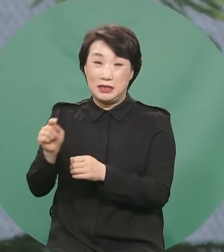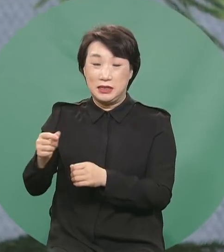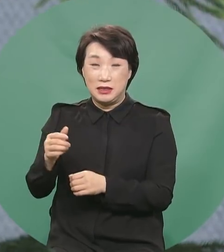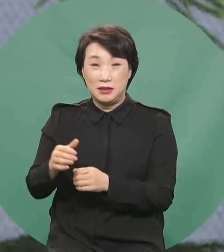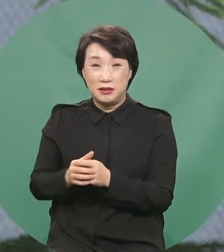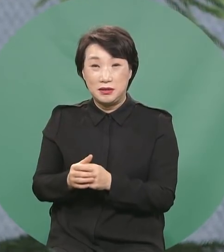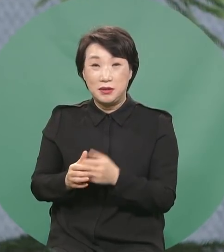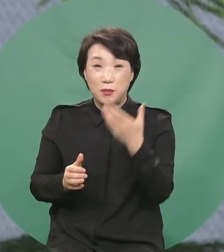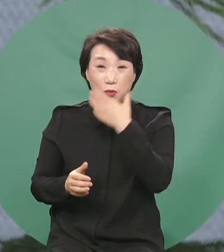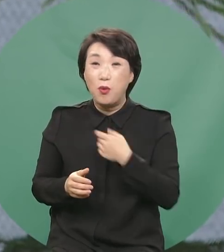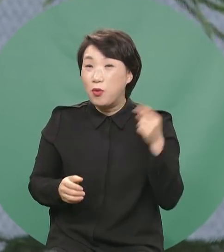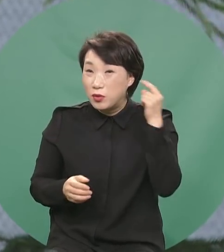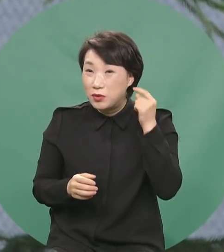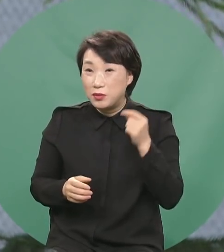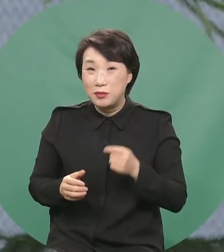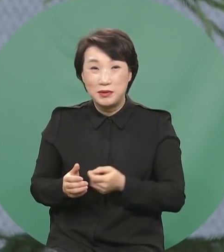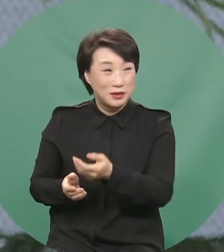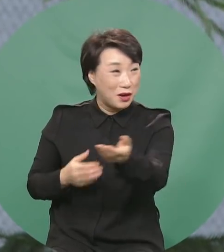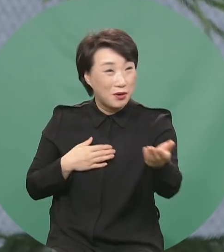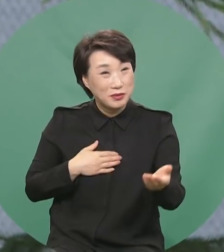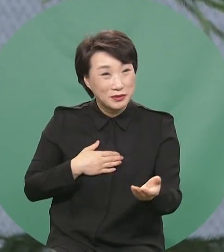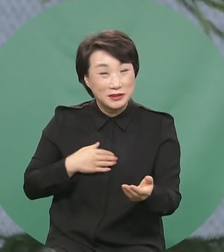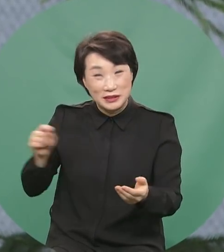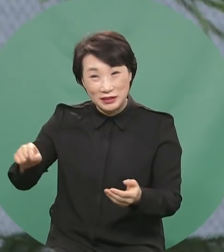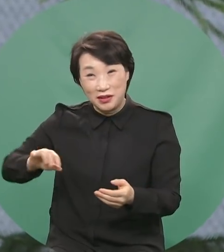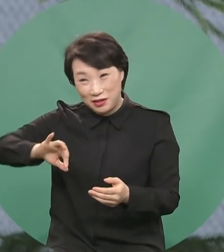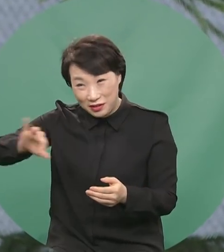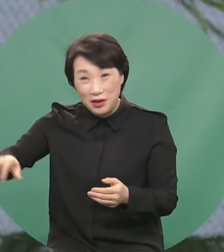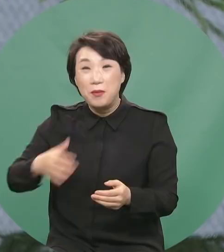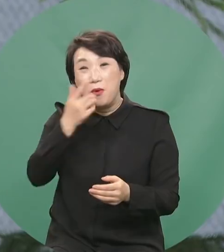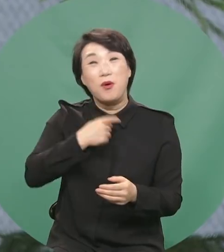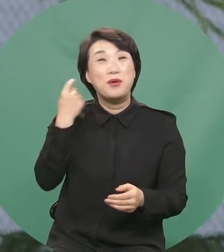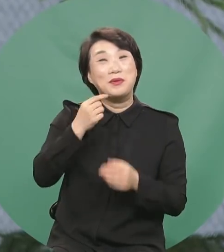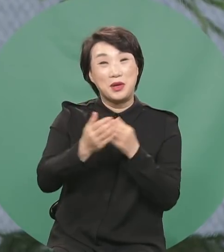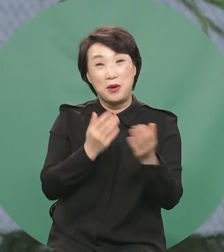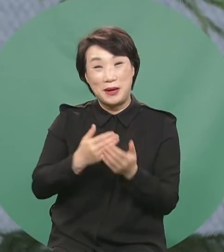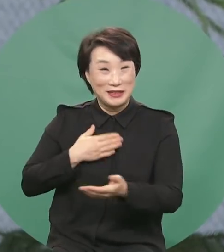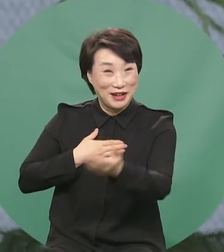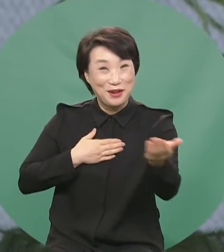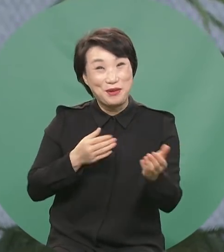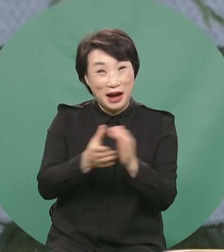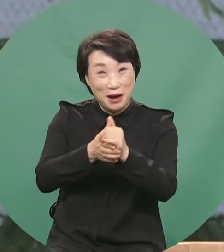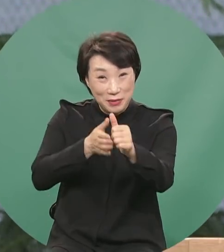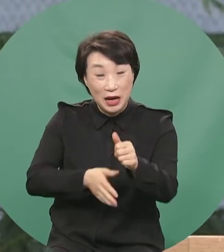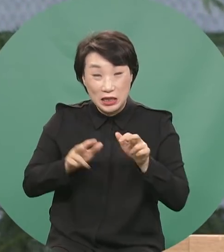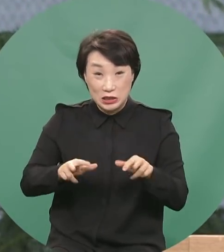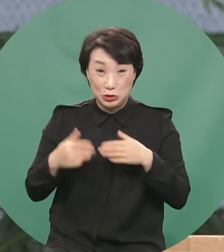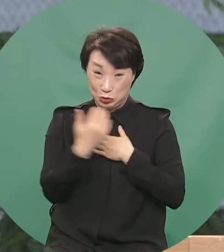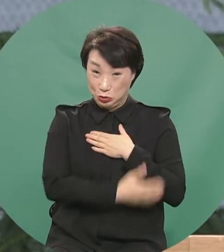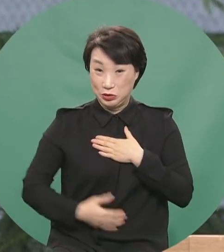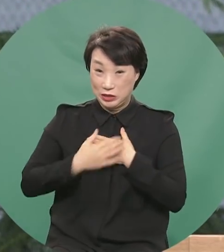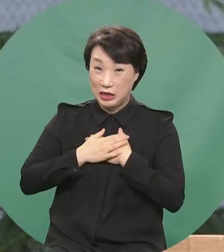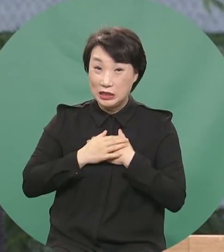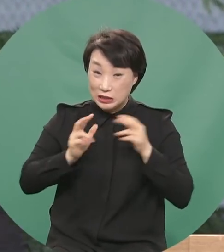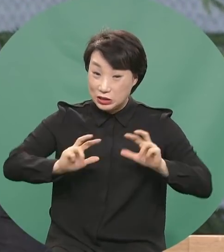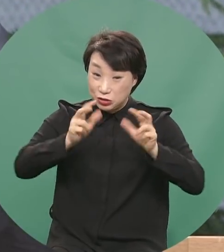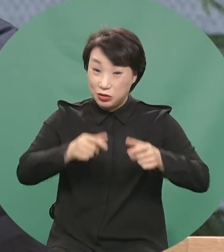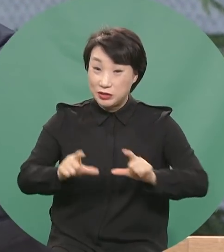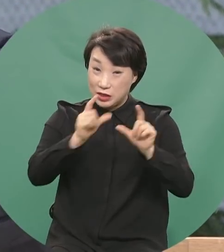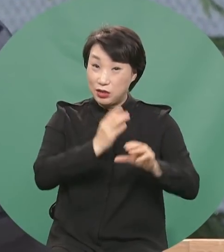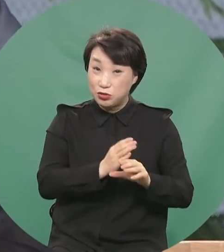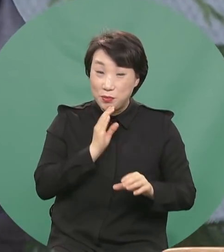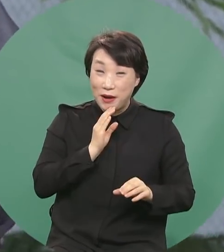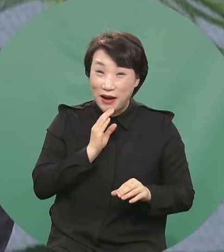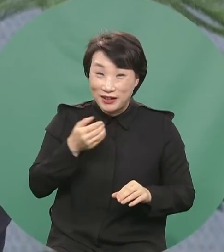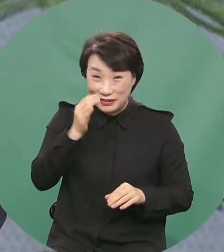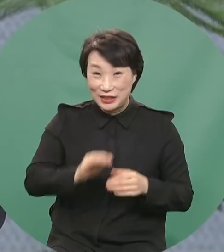복음 만나신 분 아멘 합시다. 내 육체는 여기 살고 있으나 우리의 삶은 저